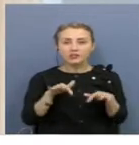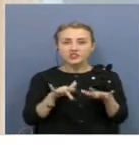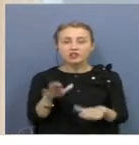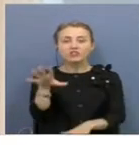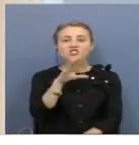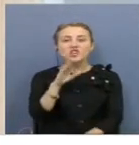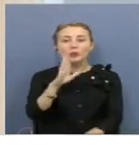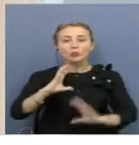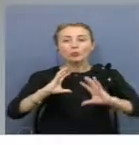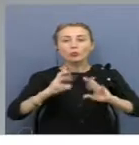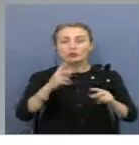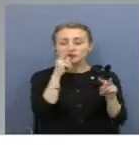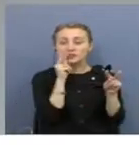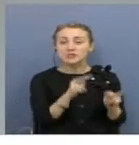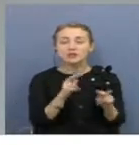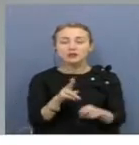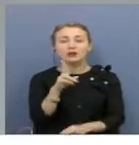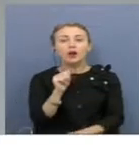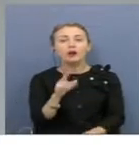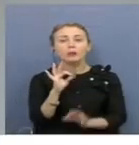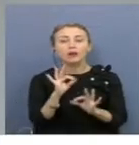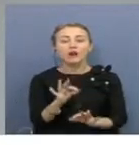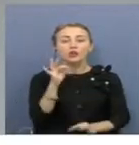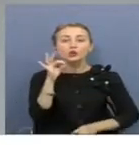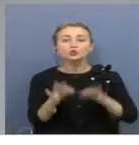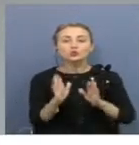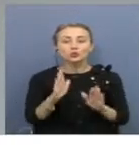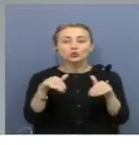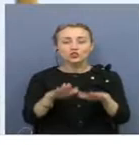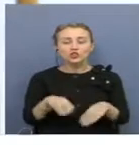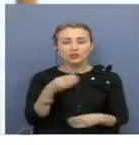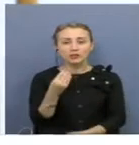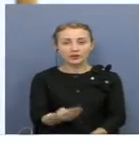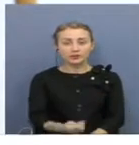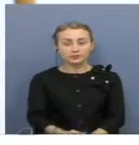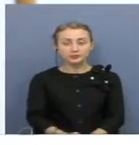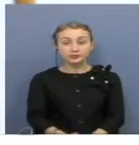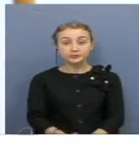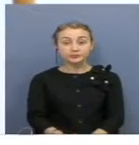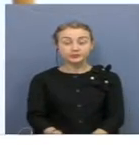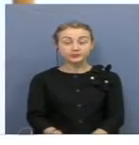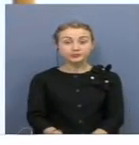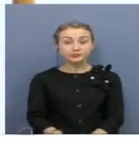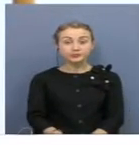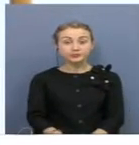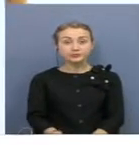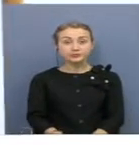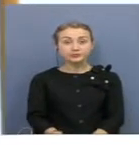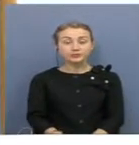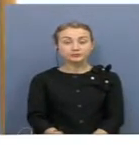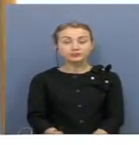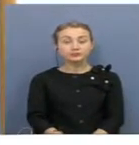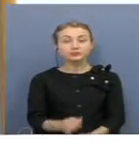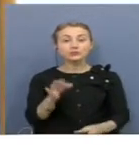іс материалдарында бар. Ақмол облыстық соты екінші саты болып отыр. Судебная коллегия определение Бурабайского районного